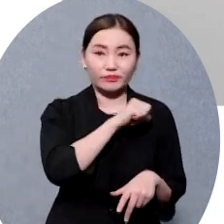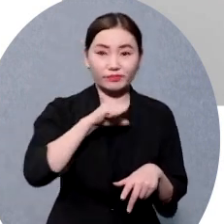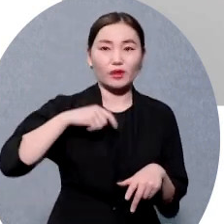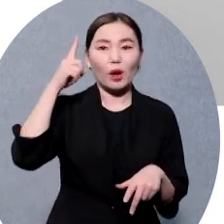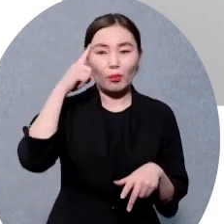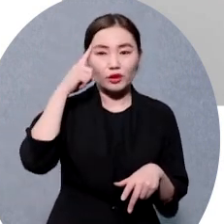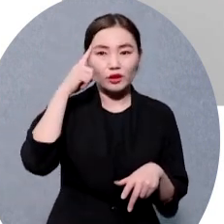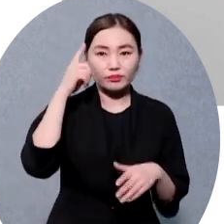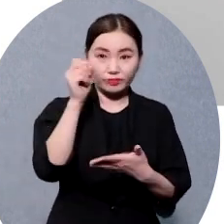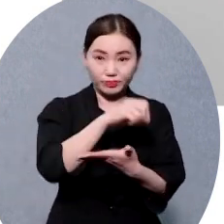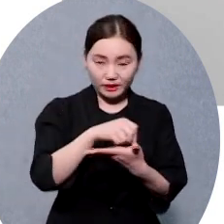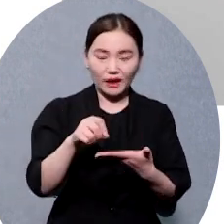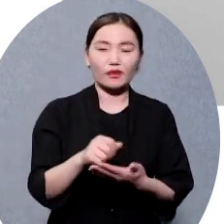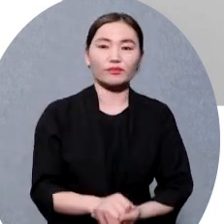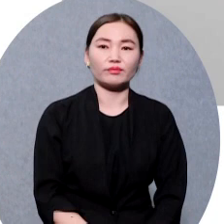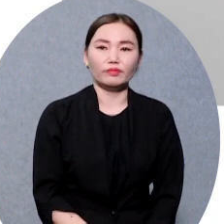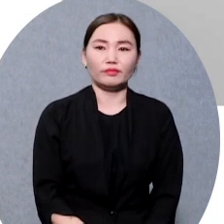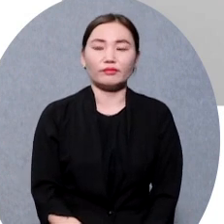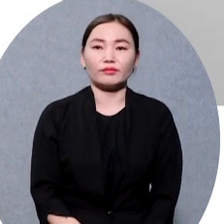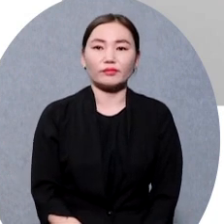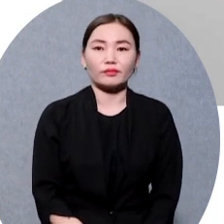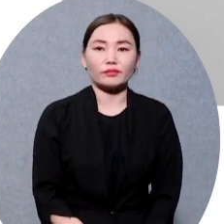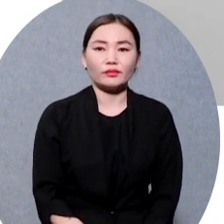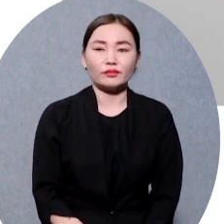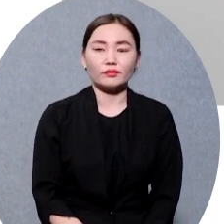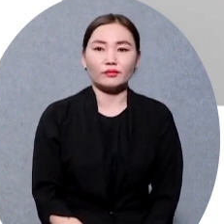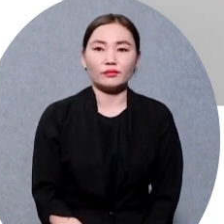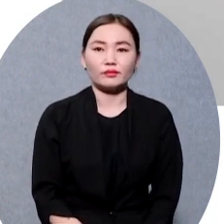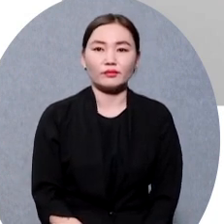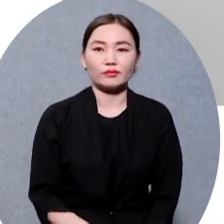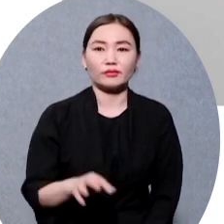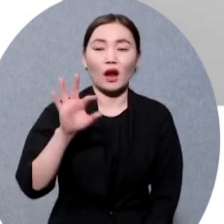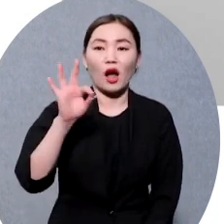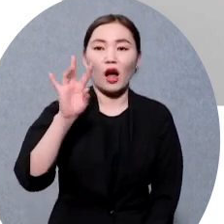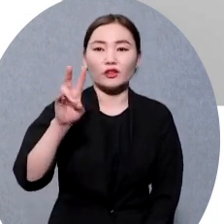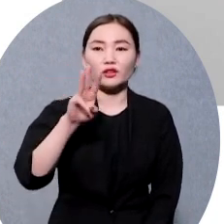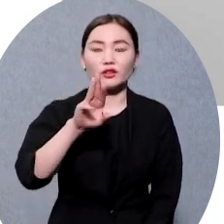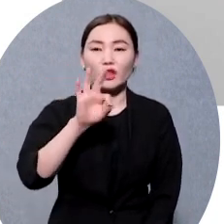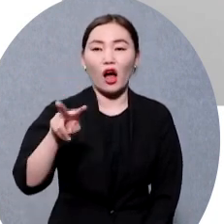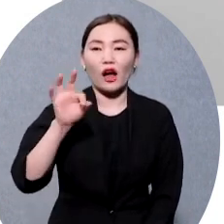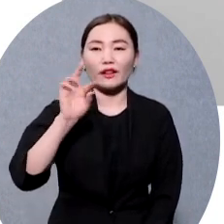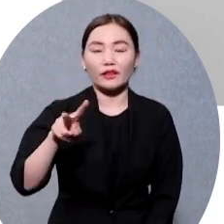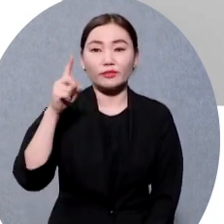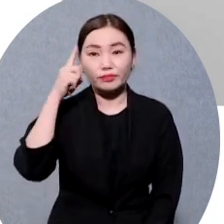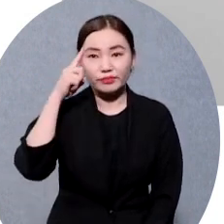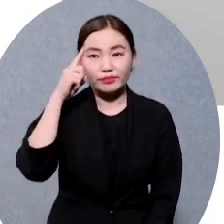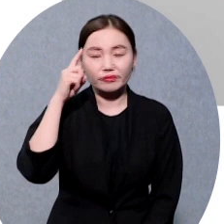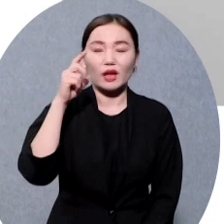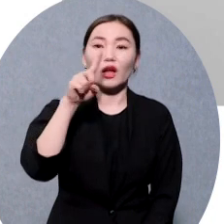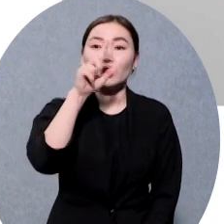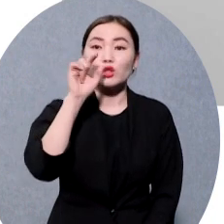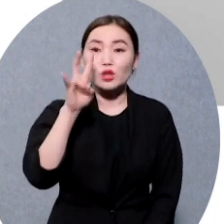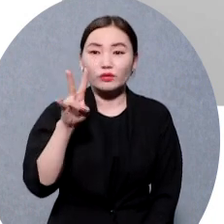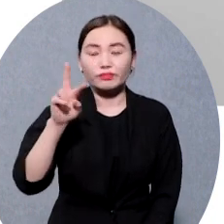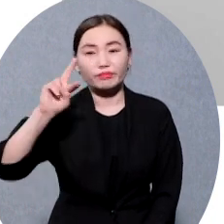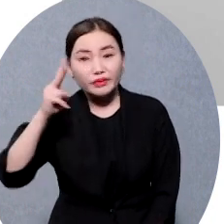Нийтийн тоолын өмнөх нийтийн тоолын гэсэн хоёр одоо он тоололд явж байна тийм ээ. За тэгэхээр нөгөө он тооллыг бодох аргачлалаар яаж бодох